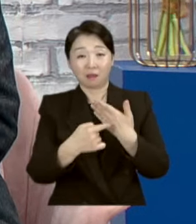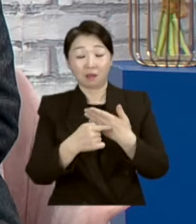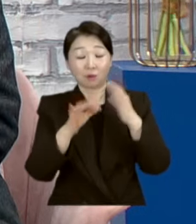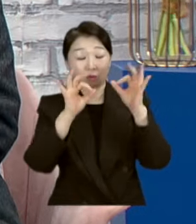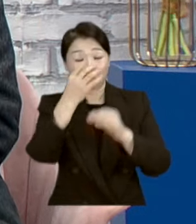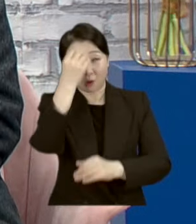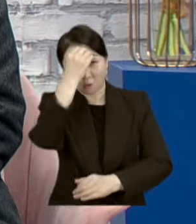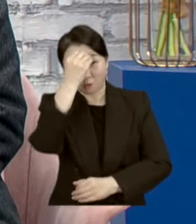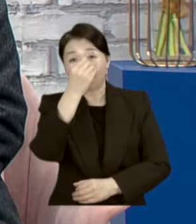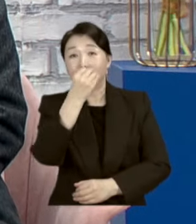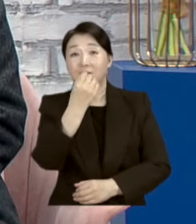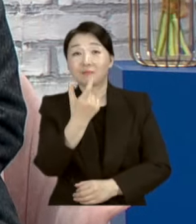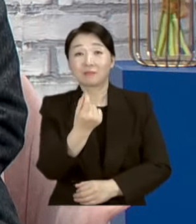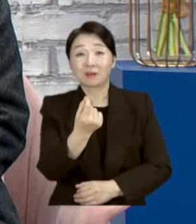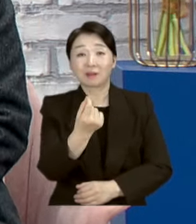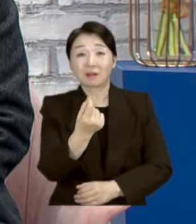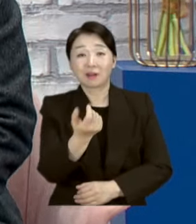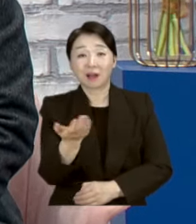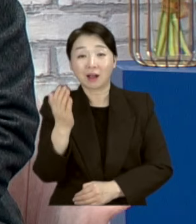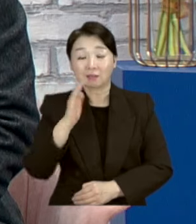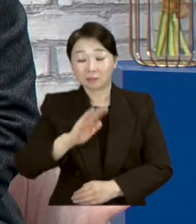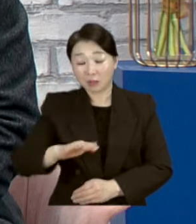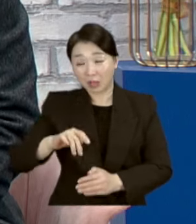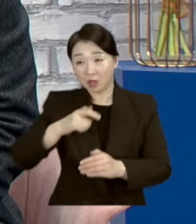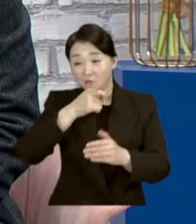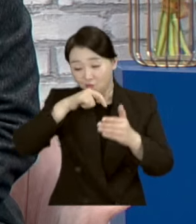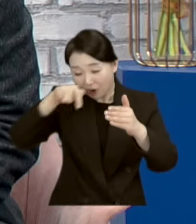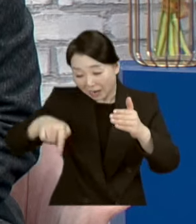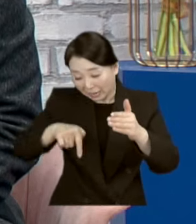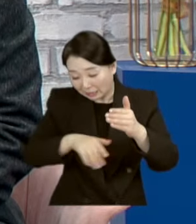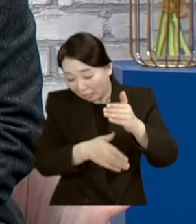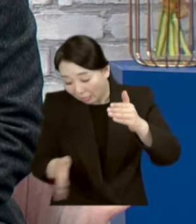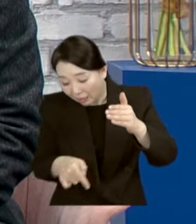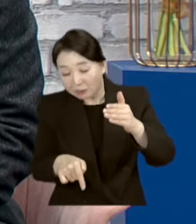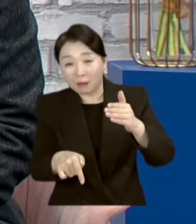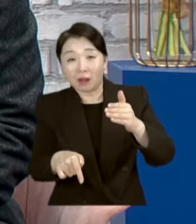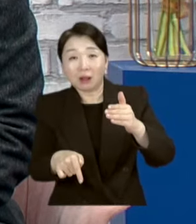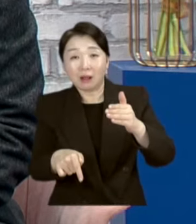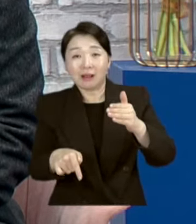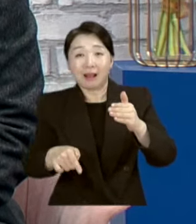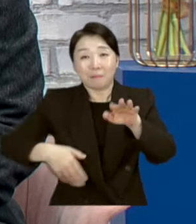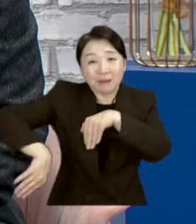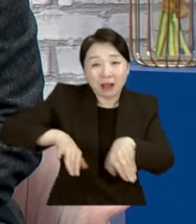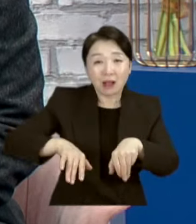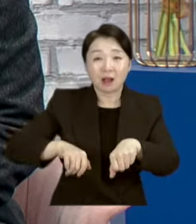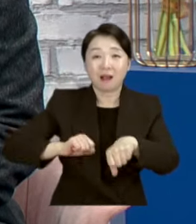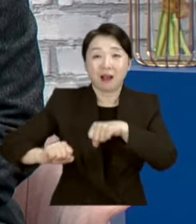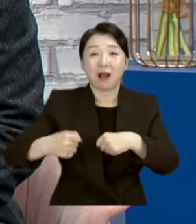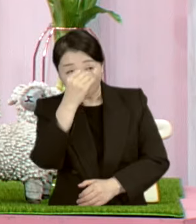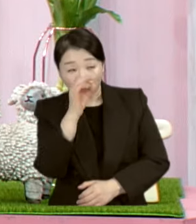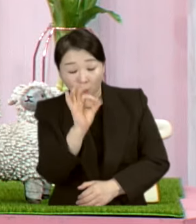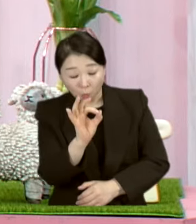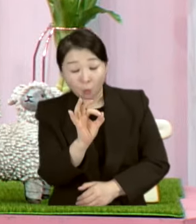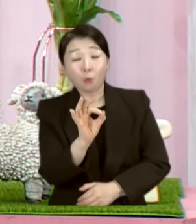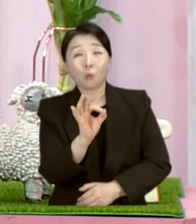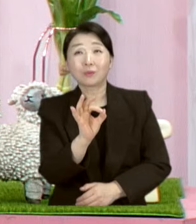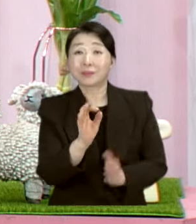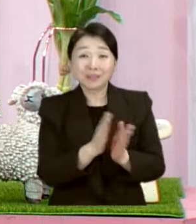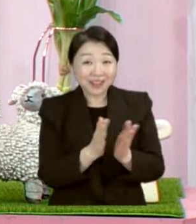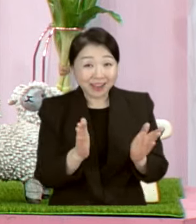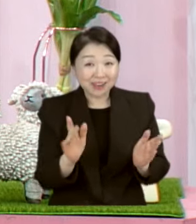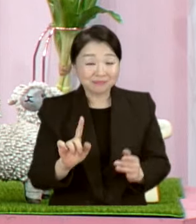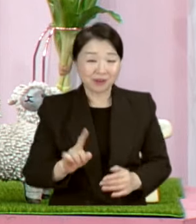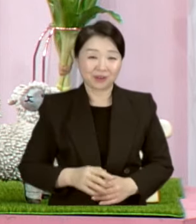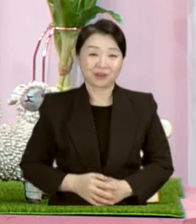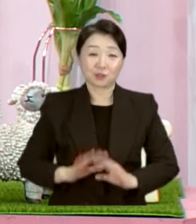볼래엔 엘레강스한 스포츠인데 밑에서는 물 밑에서는 그냥 격투기고. 격투기라고 아니 근데 어떻게